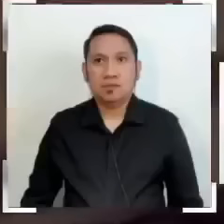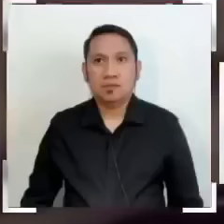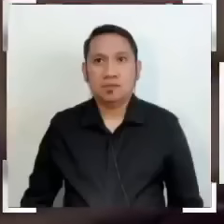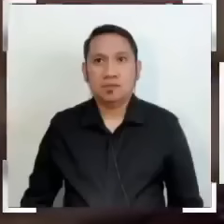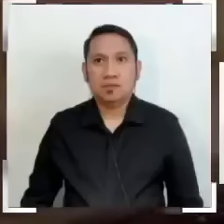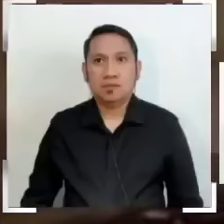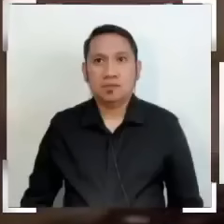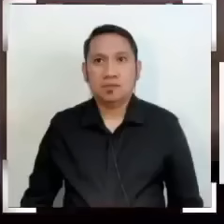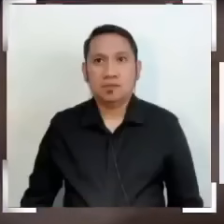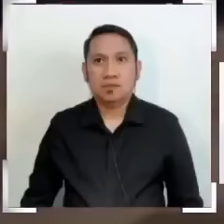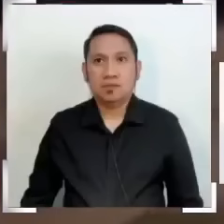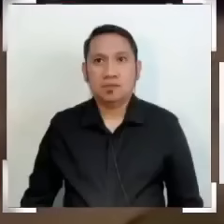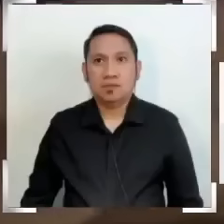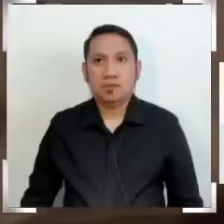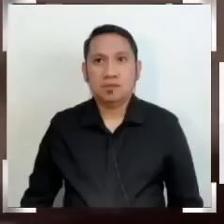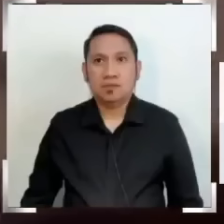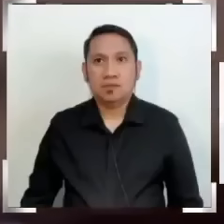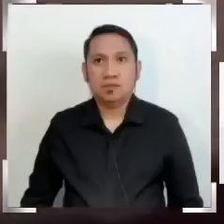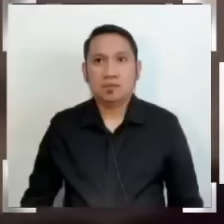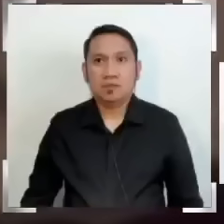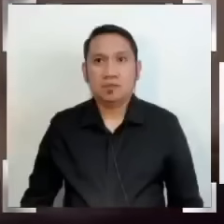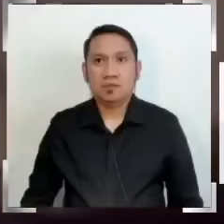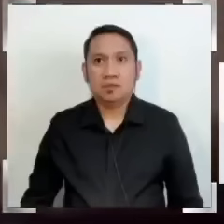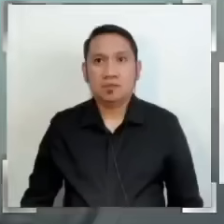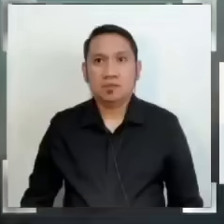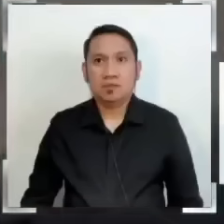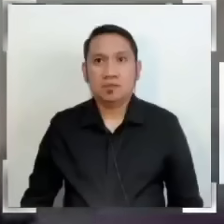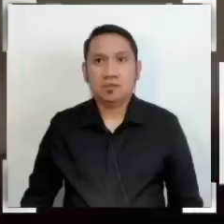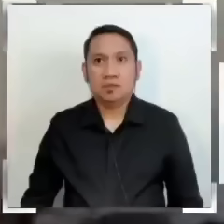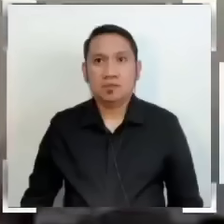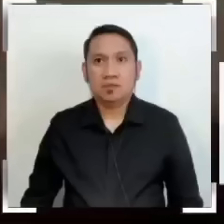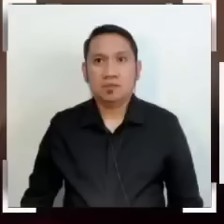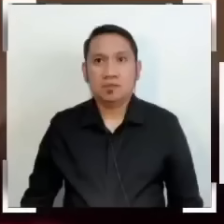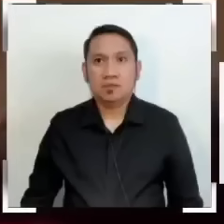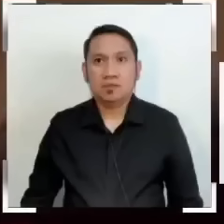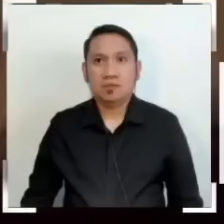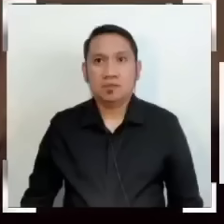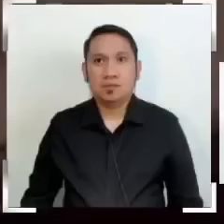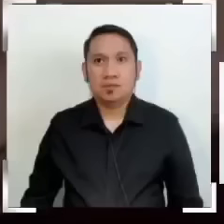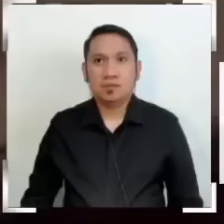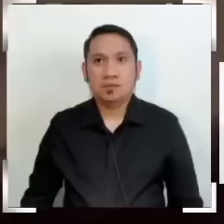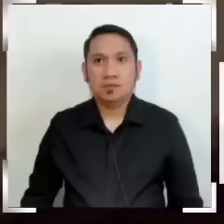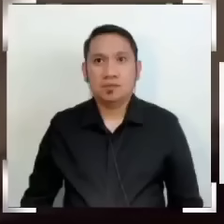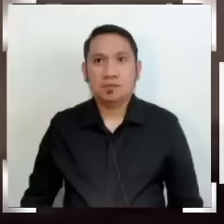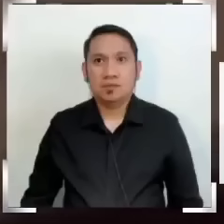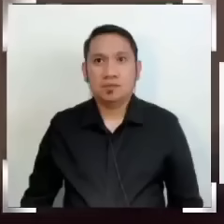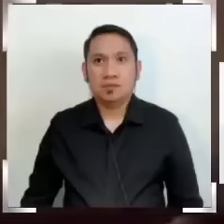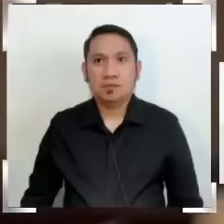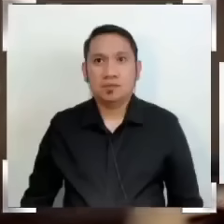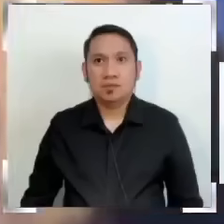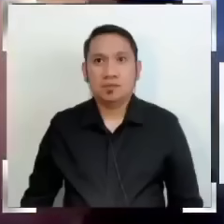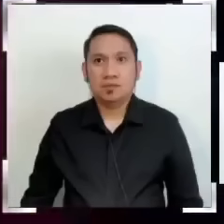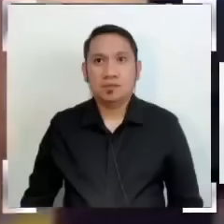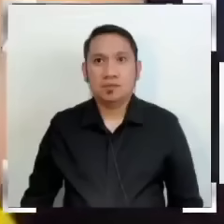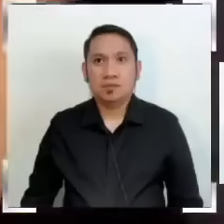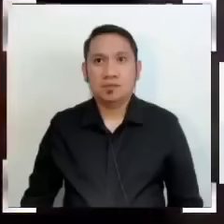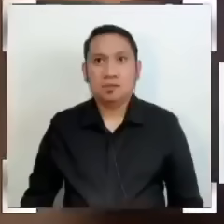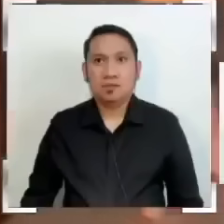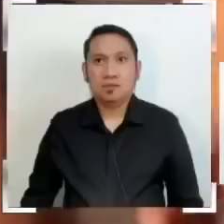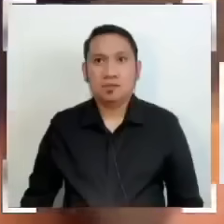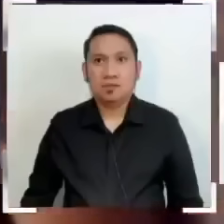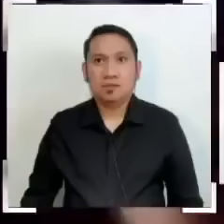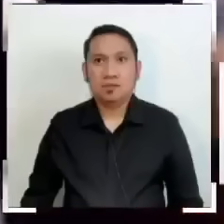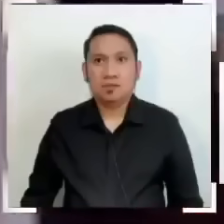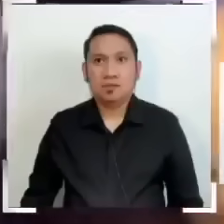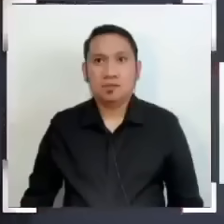sunog. Mabilis kumalat at lumaki ang apoy dahil dikit-dikit at gawa sa light materials ang mga bahay. Sa bilis ng